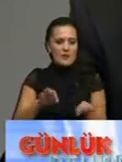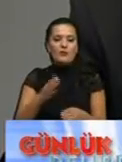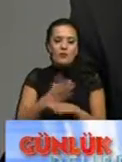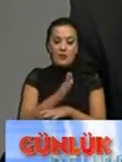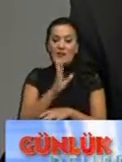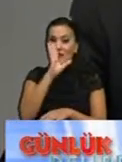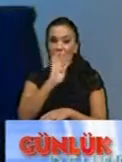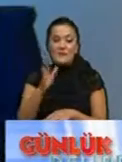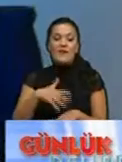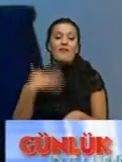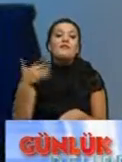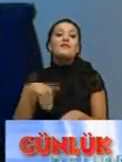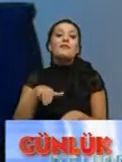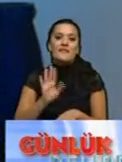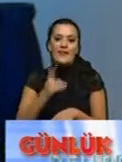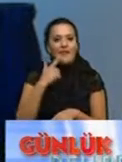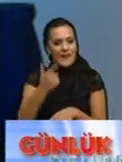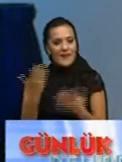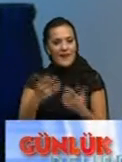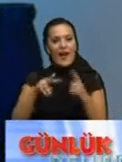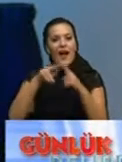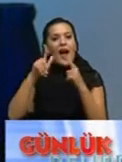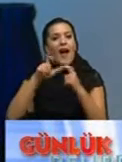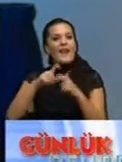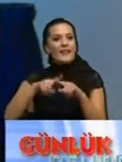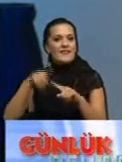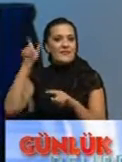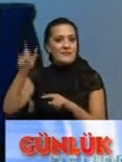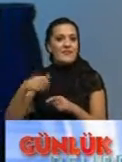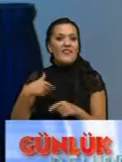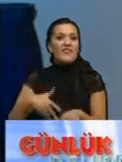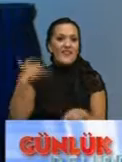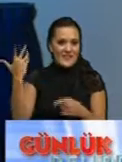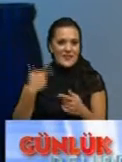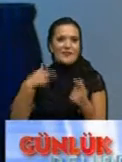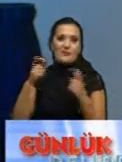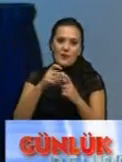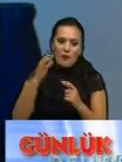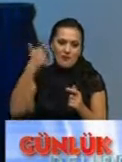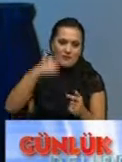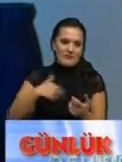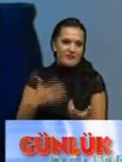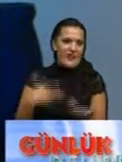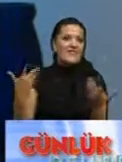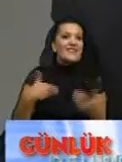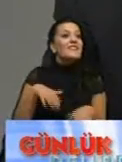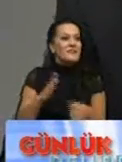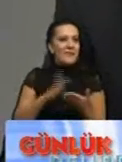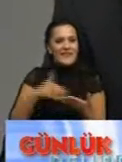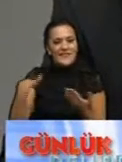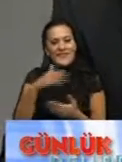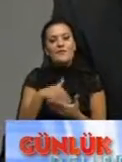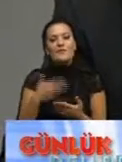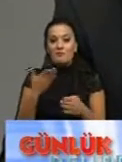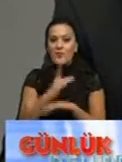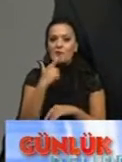Kimse vazgeçilmez değil derler değil ya. Değil güzel böyle bir şey. Alex'ten bile vazgeçiliyorsa Soner Olgun'dan da vazgeçilir yani. Değil mi arkadaşlar? Vallahi